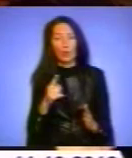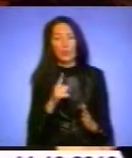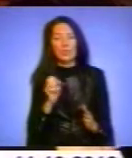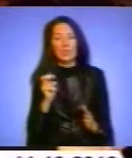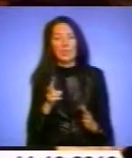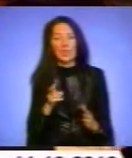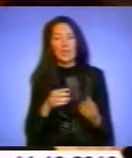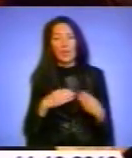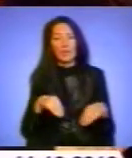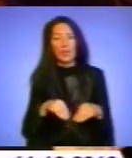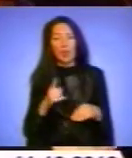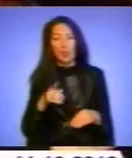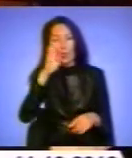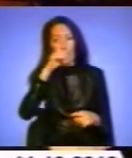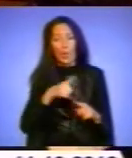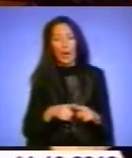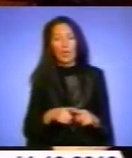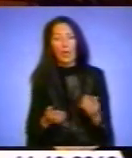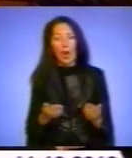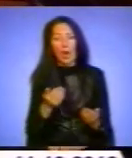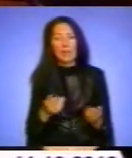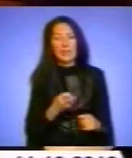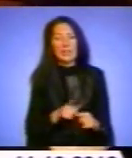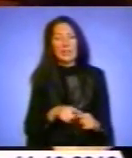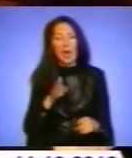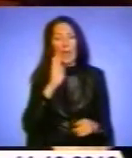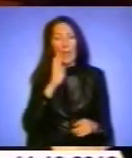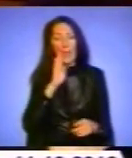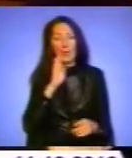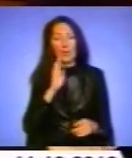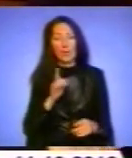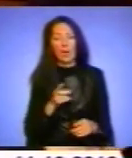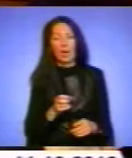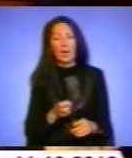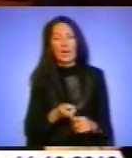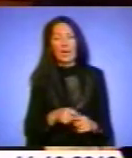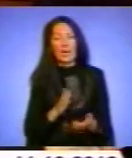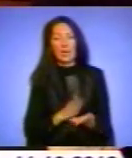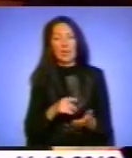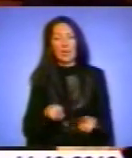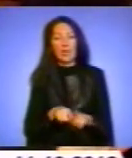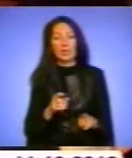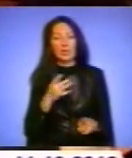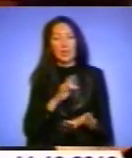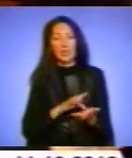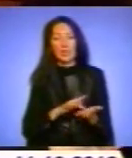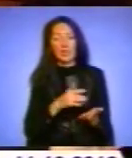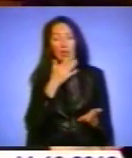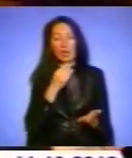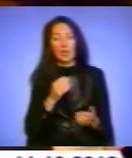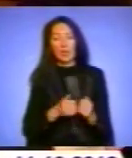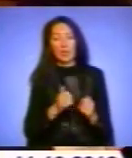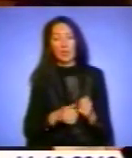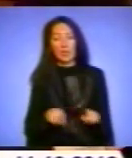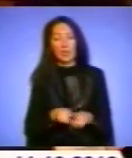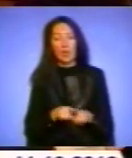сім'ї, одному братику. Але і ця маленька принцеса, яка ходить така чарівна, гарна, і середній Ромчик, все одно це так само наші